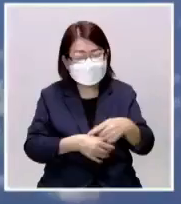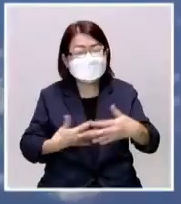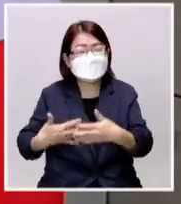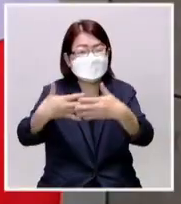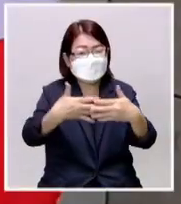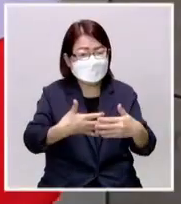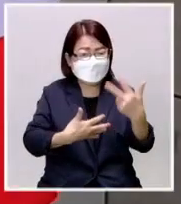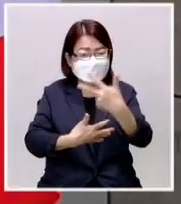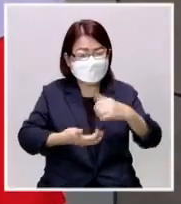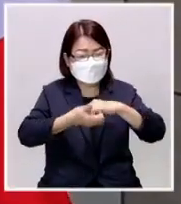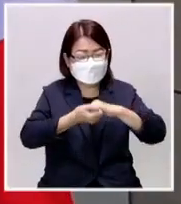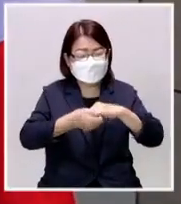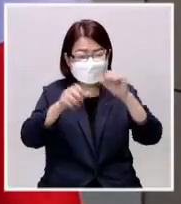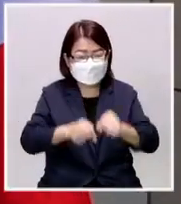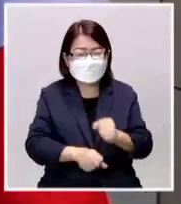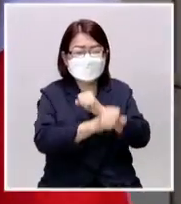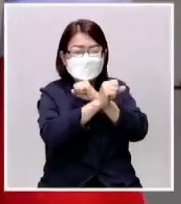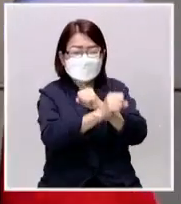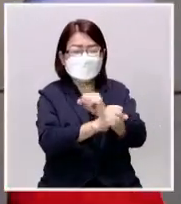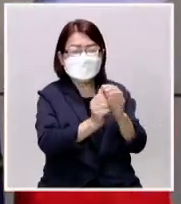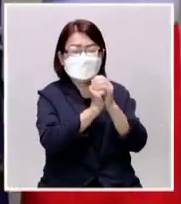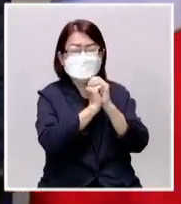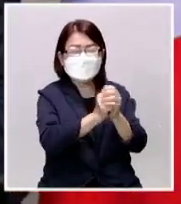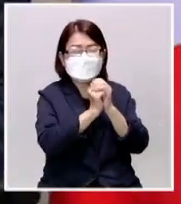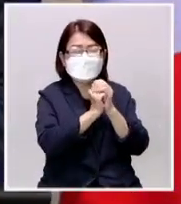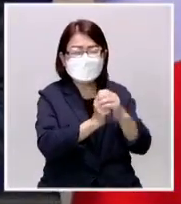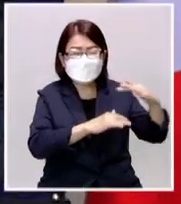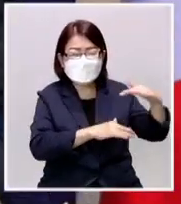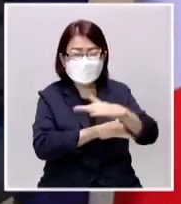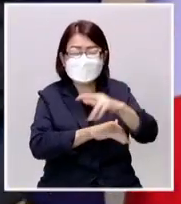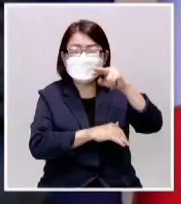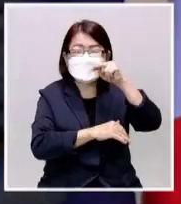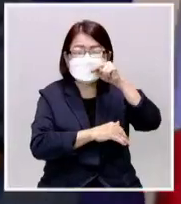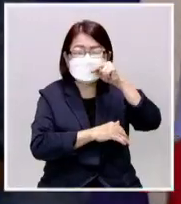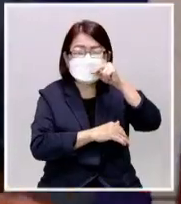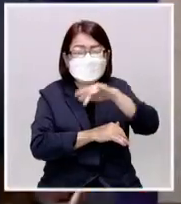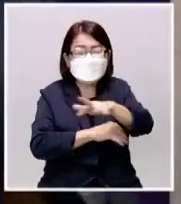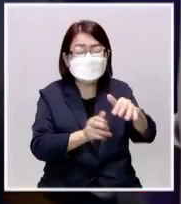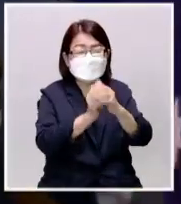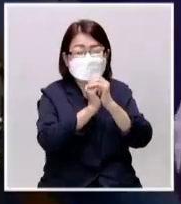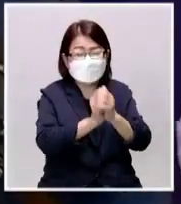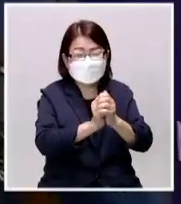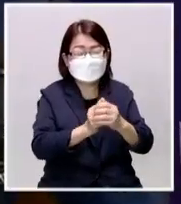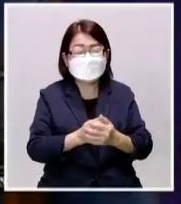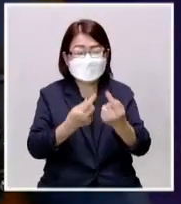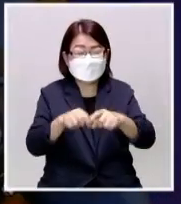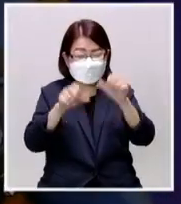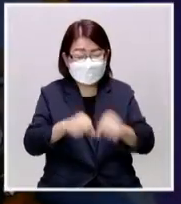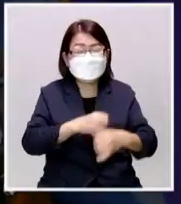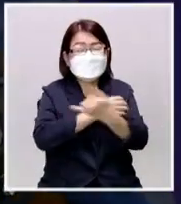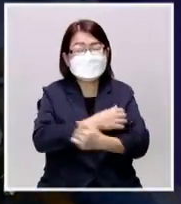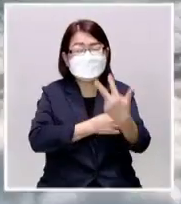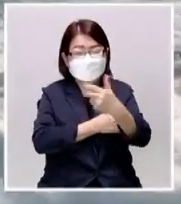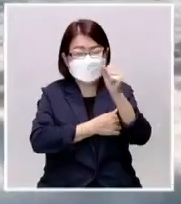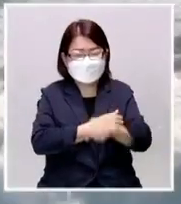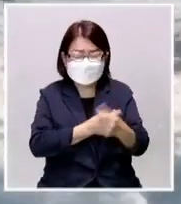ผนึกำลงการก่อส้างอิธิธรณ์ของจีนในทะเลจนใต้ซึ่งเป็นข้อตกลสามชาิ็จิง แต่วา